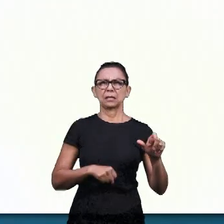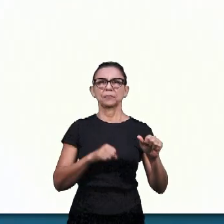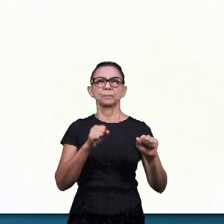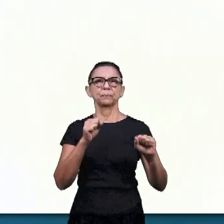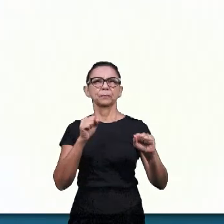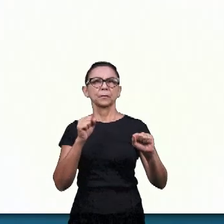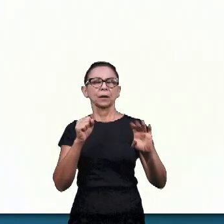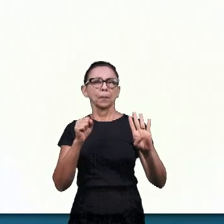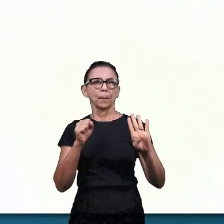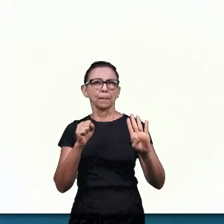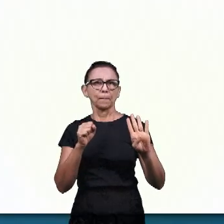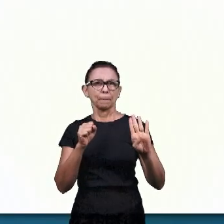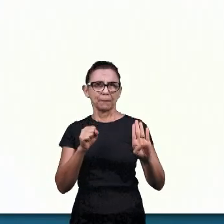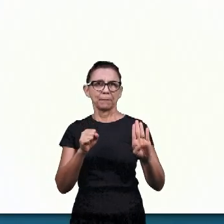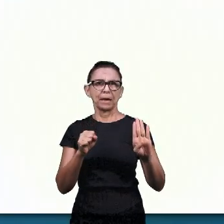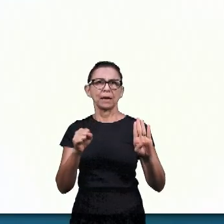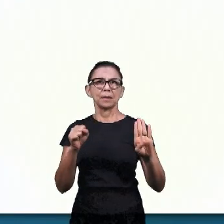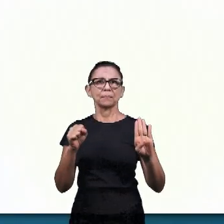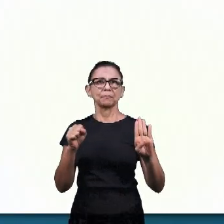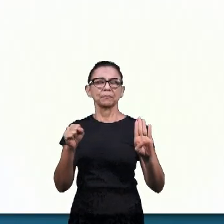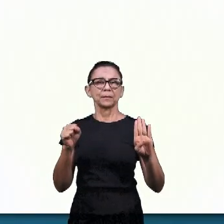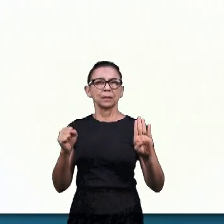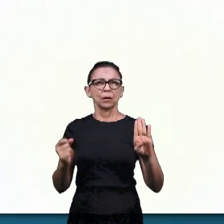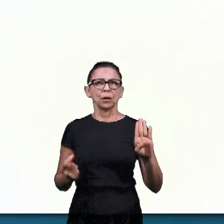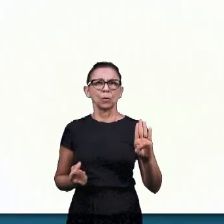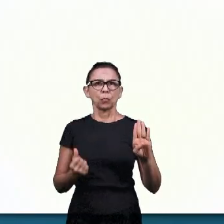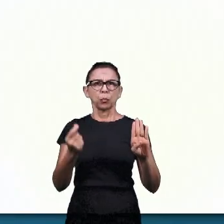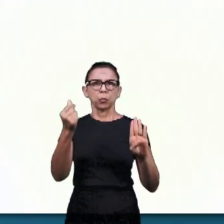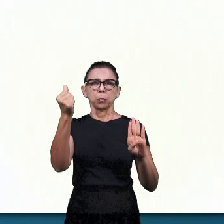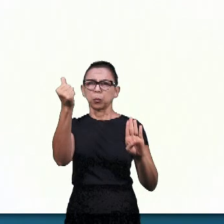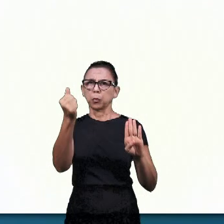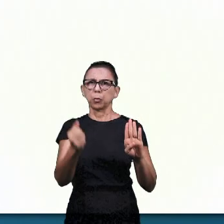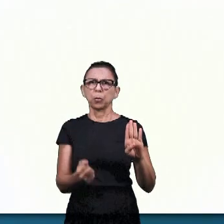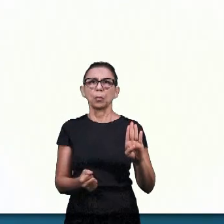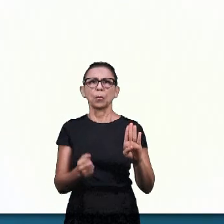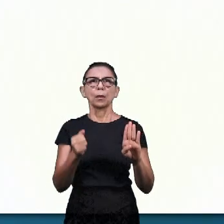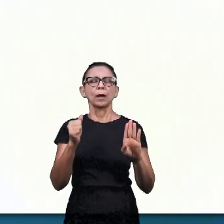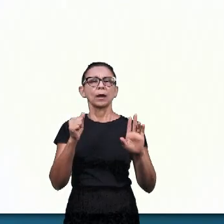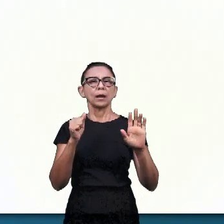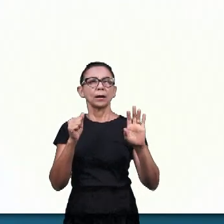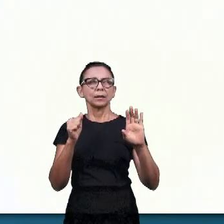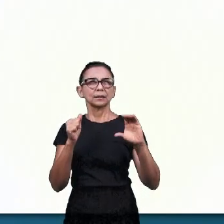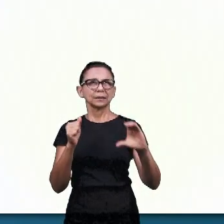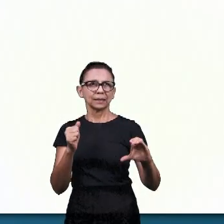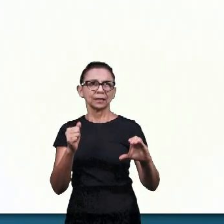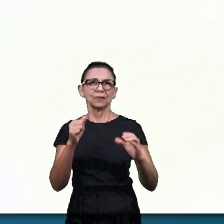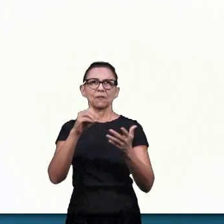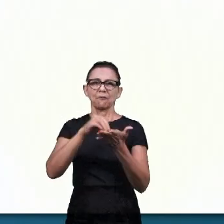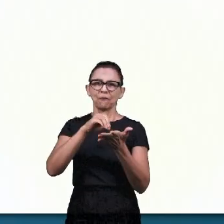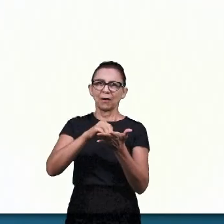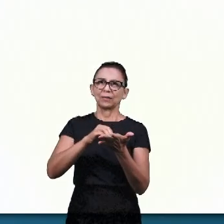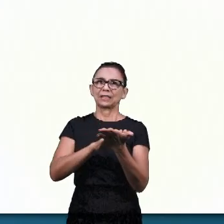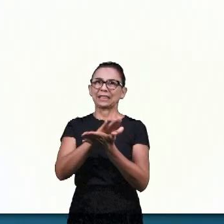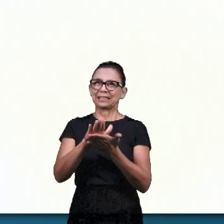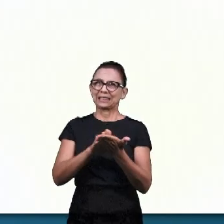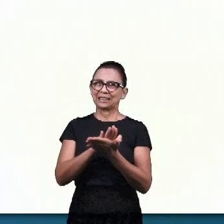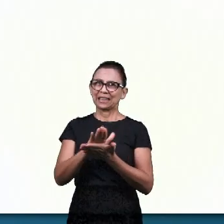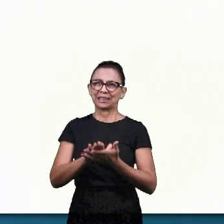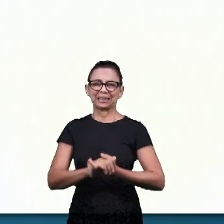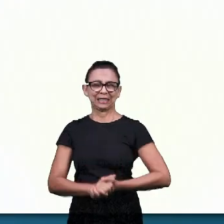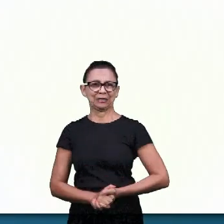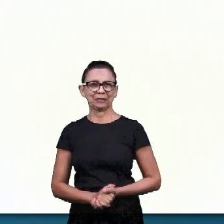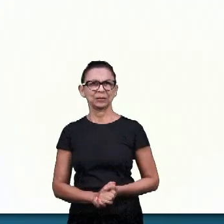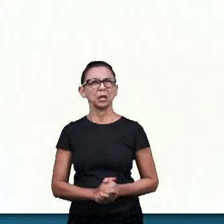manque de rien. Et notre activité, c'est la suivante. Citer une parole qui concerne la situation de